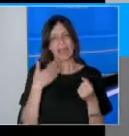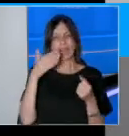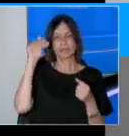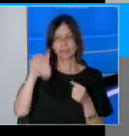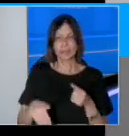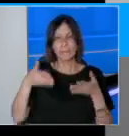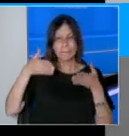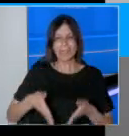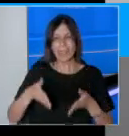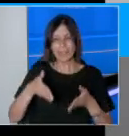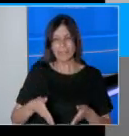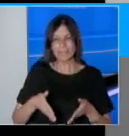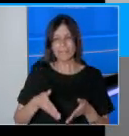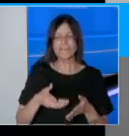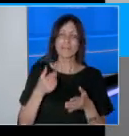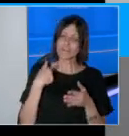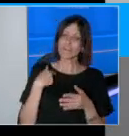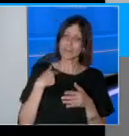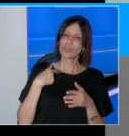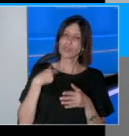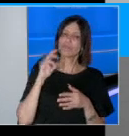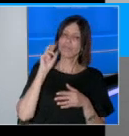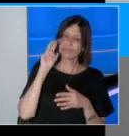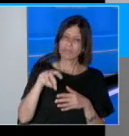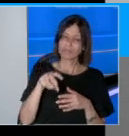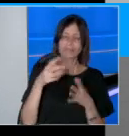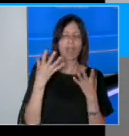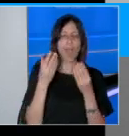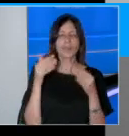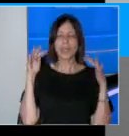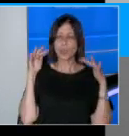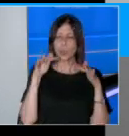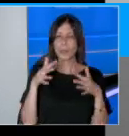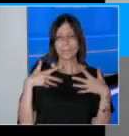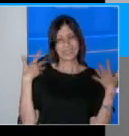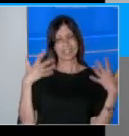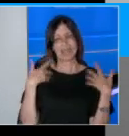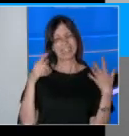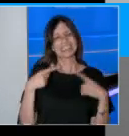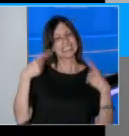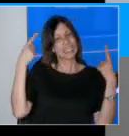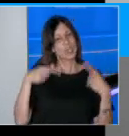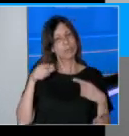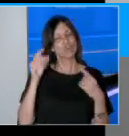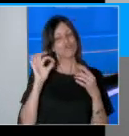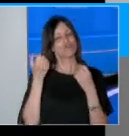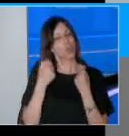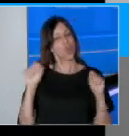במקווה, תפילה במקווה, ללא נעלי אור, ואנחנו נעלה בהמוננו בשמחה ובטוב, כי זה יום שחרור ירושלים.